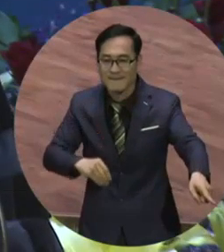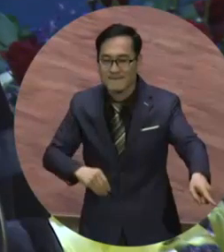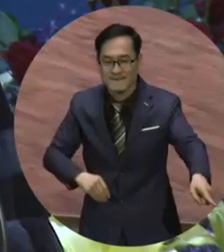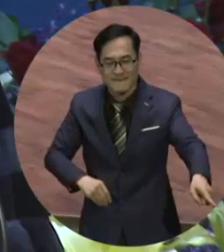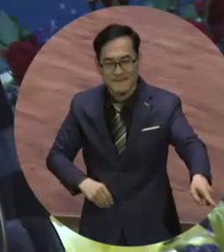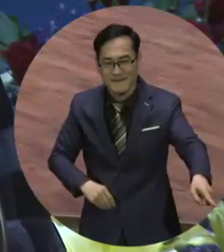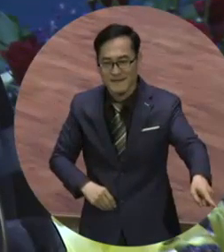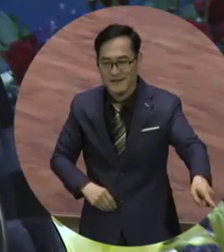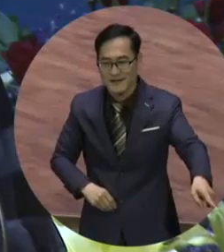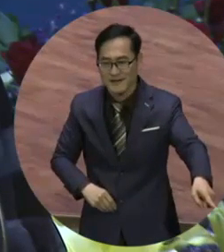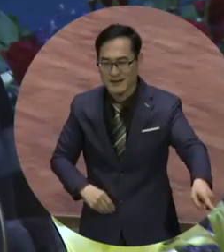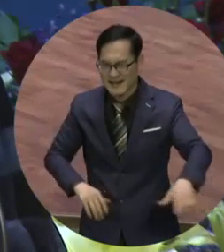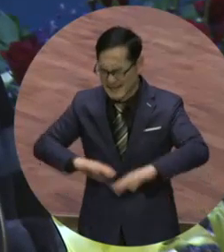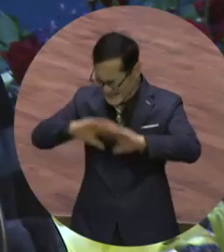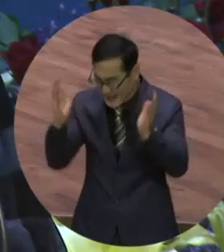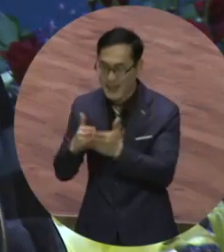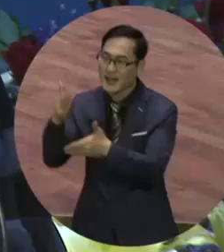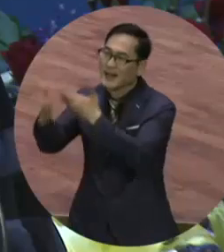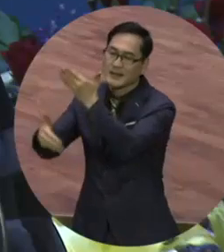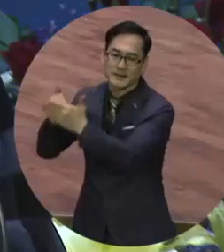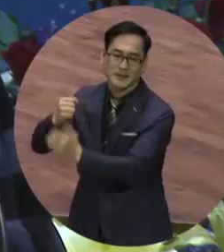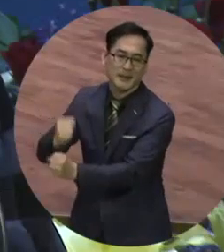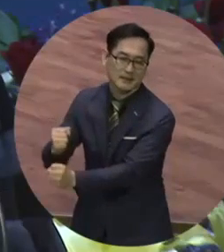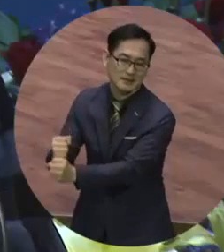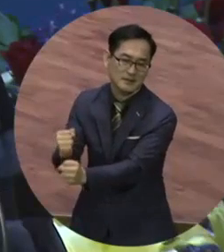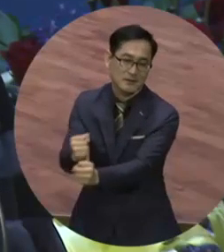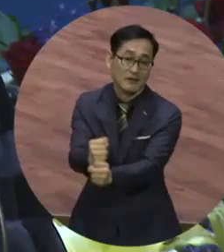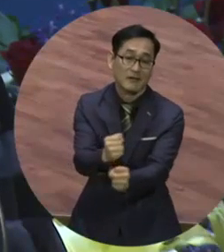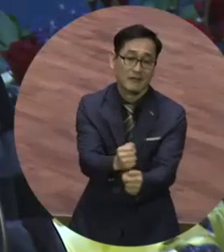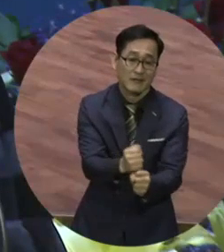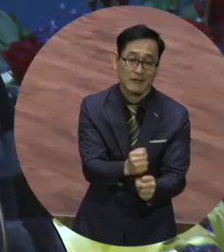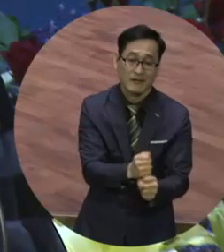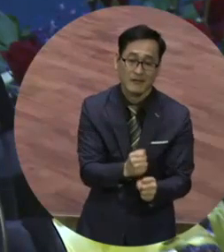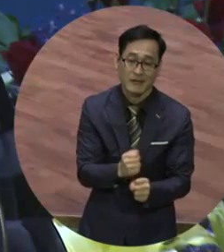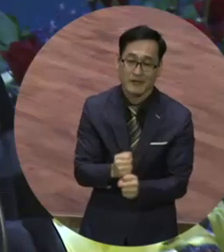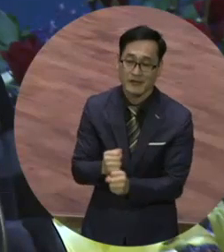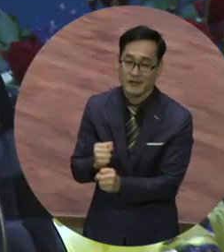하나님의 작품이에요. 아시아 하나님의 작품이에요.